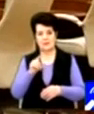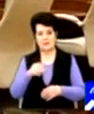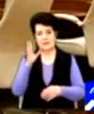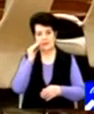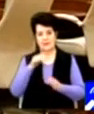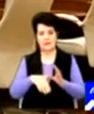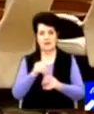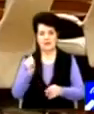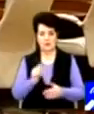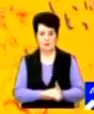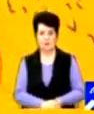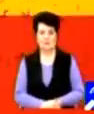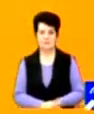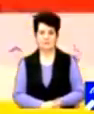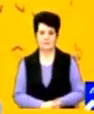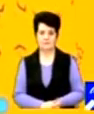alegerilor.